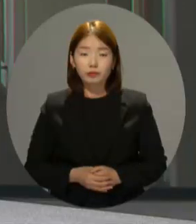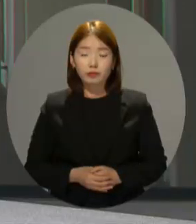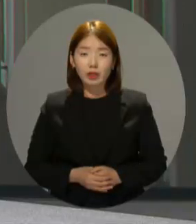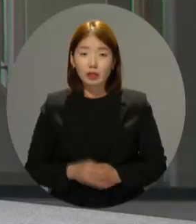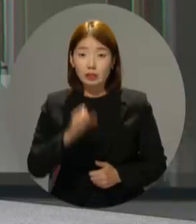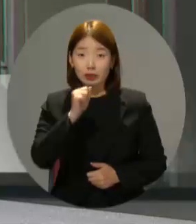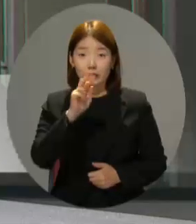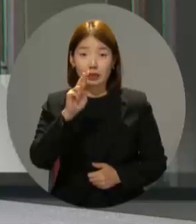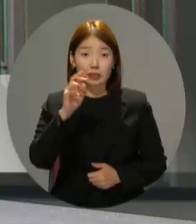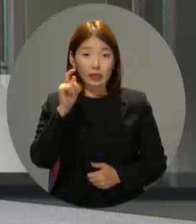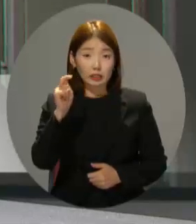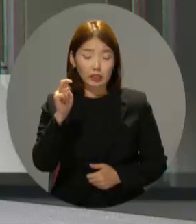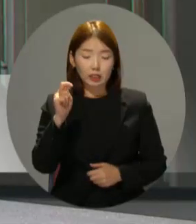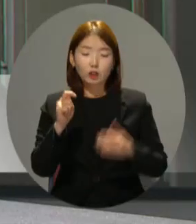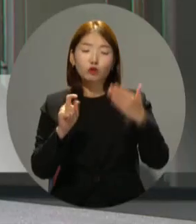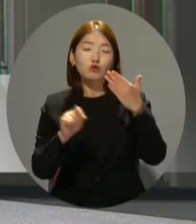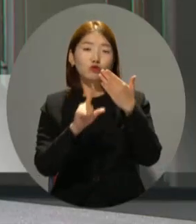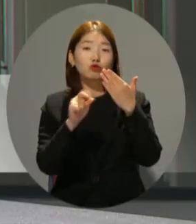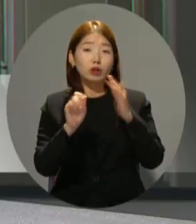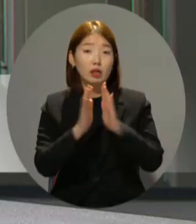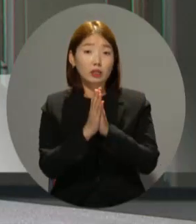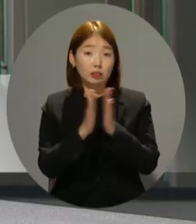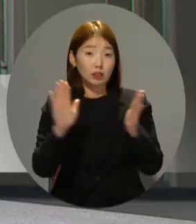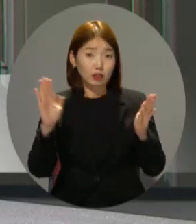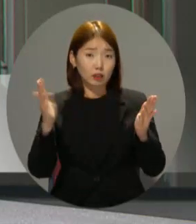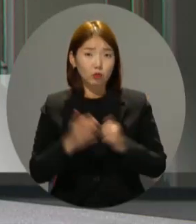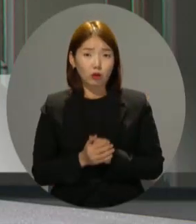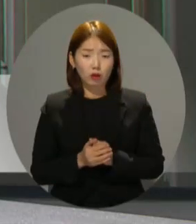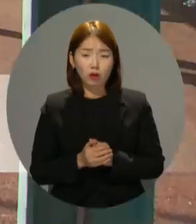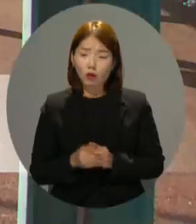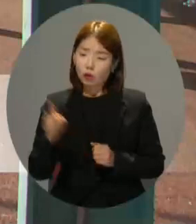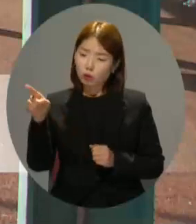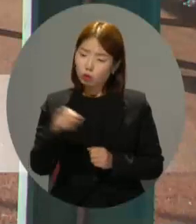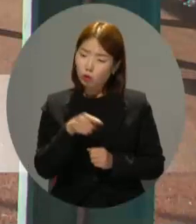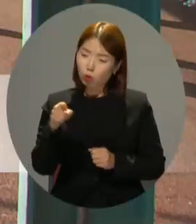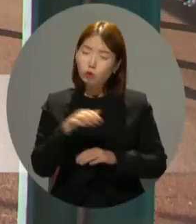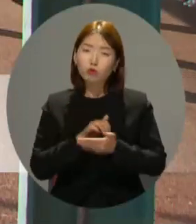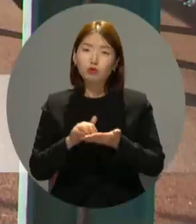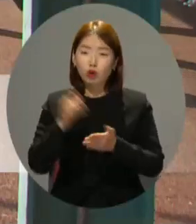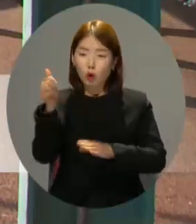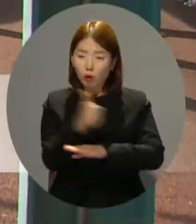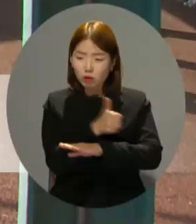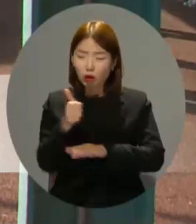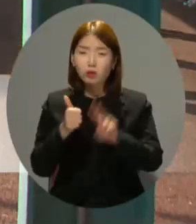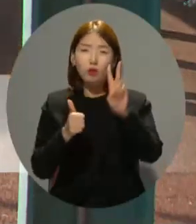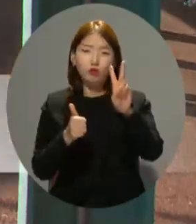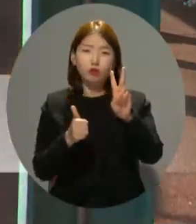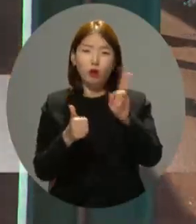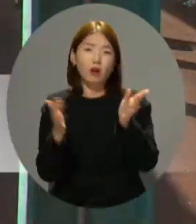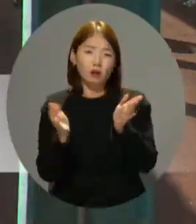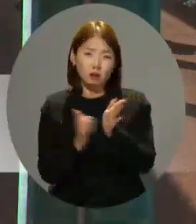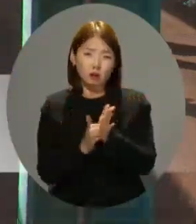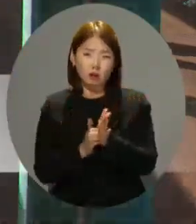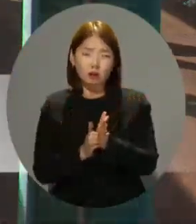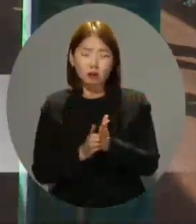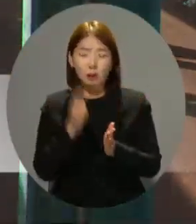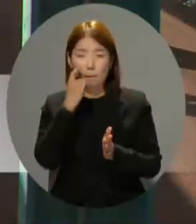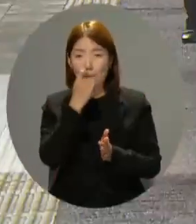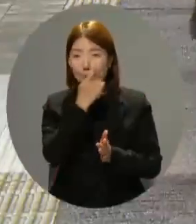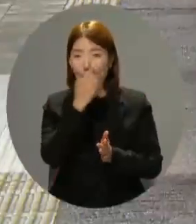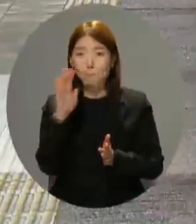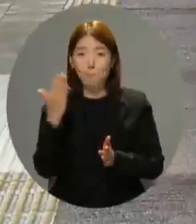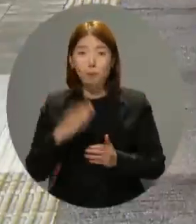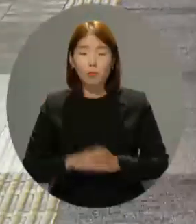전라선 SRT가 오는 9월 중 개통될 예정이지만 투입되는 열차편이 하루 왕복 두 차례에 불과한 것으로